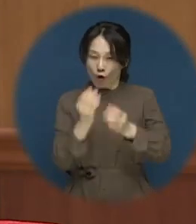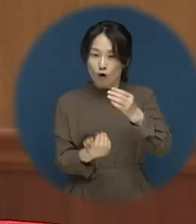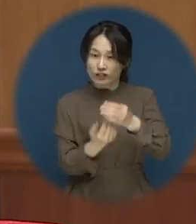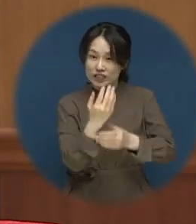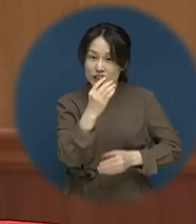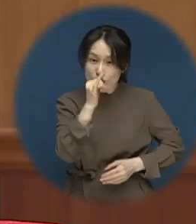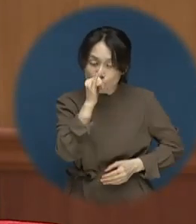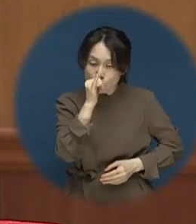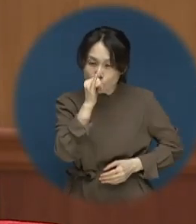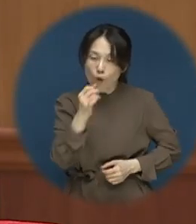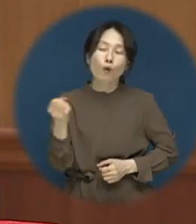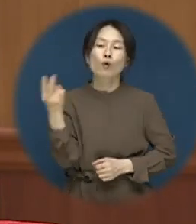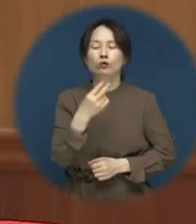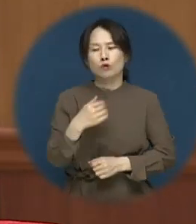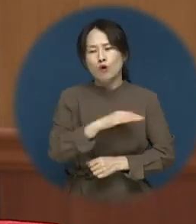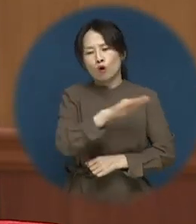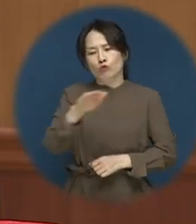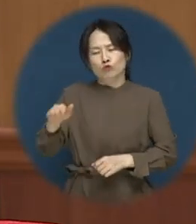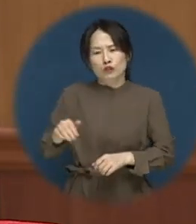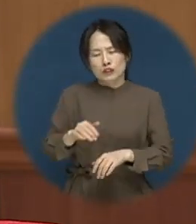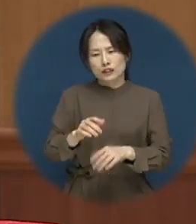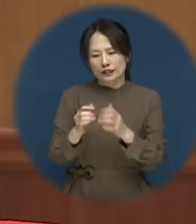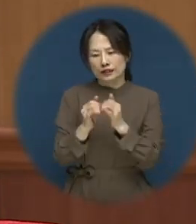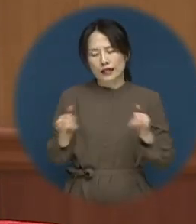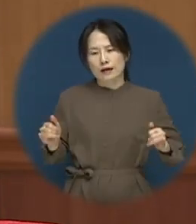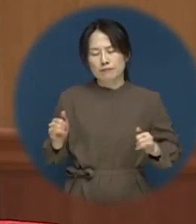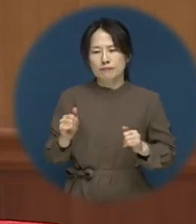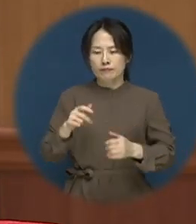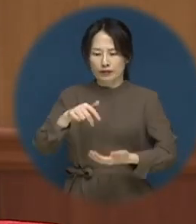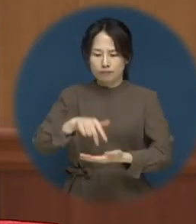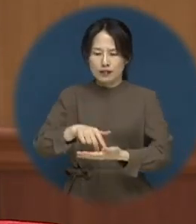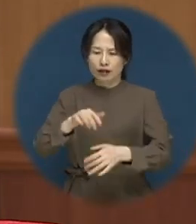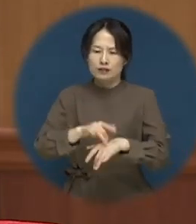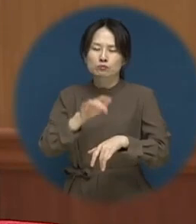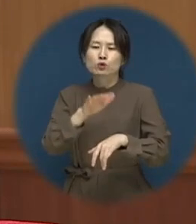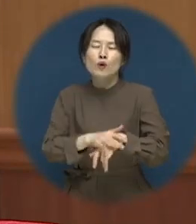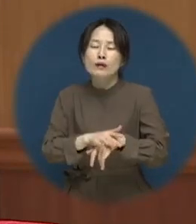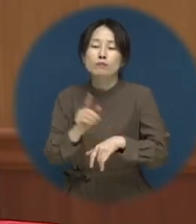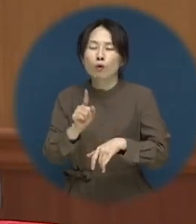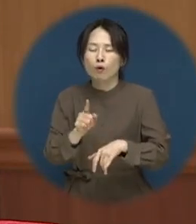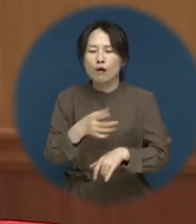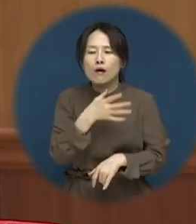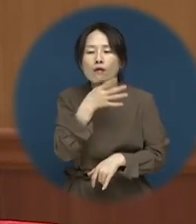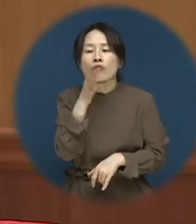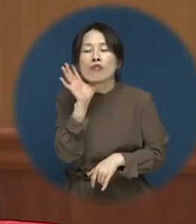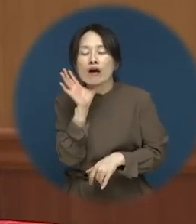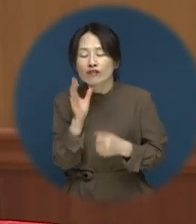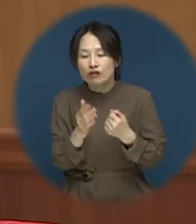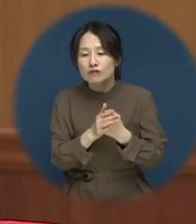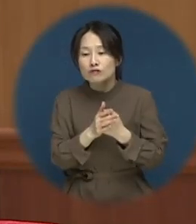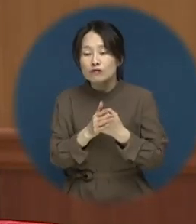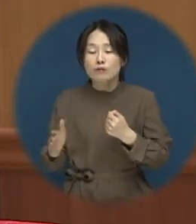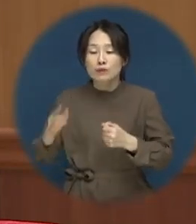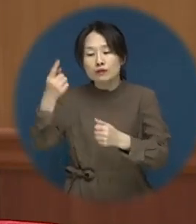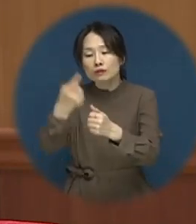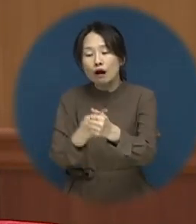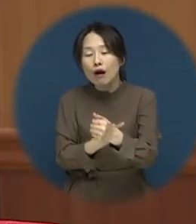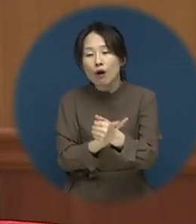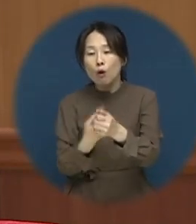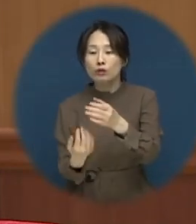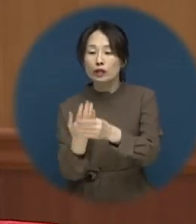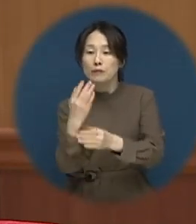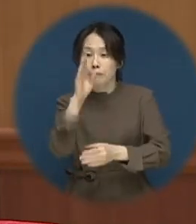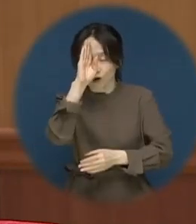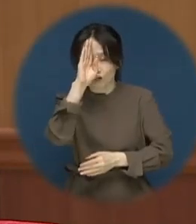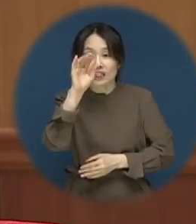근데 우리 습관이라든지 모든 게 오래 살아서 오는 질병이 있잖아요. 그렇죠. 그 균에 의한 게 아니거든요. 예, 예. 그렇은